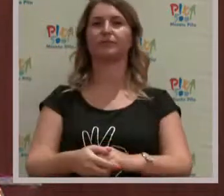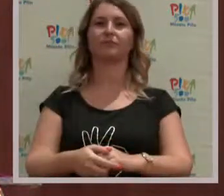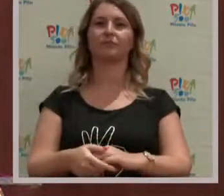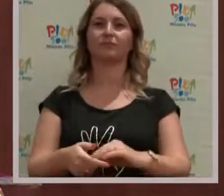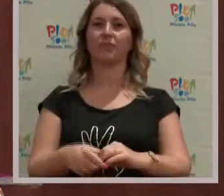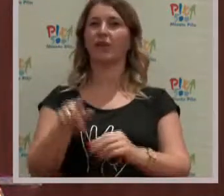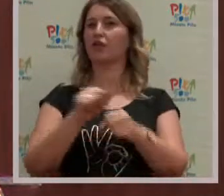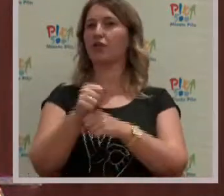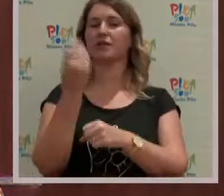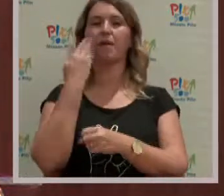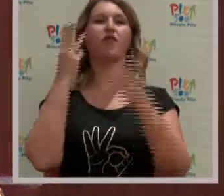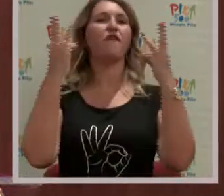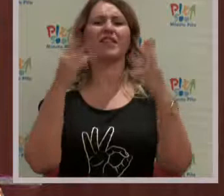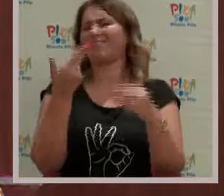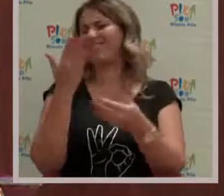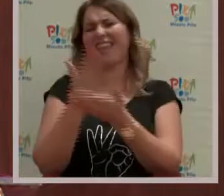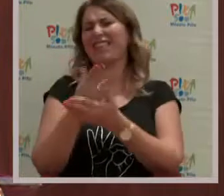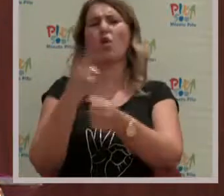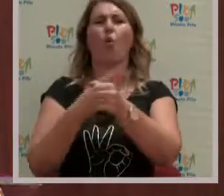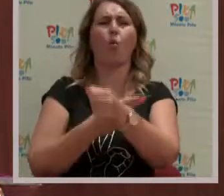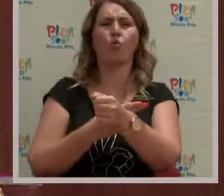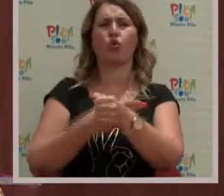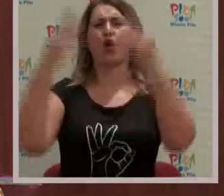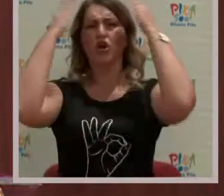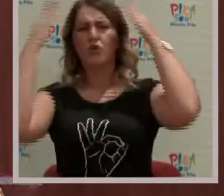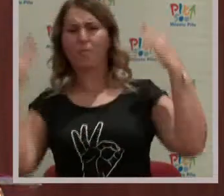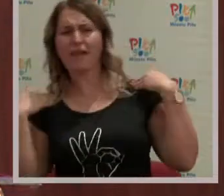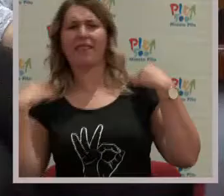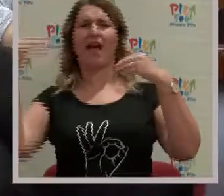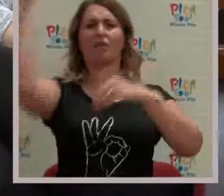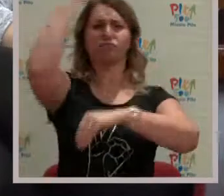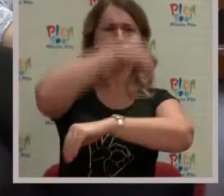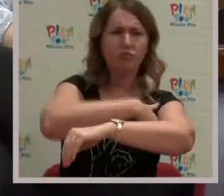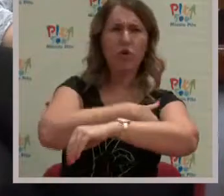dostęp jest ważny nie tylko w urzędzie, ale też w służbie zdrowia czy w edukacji.